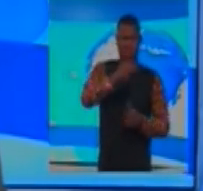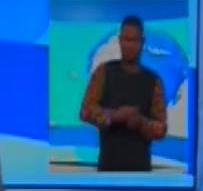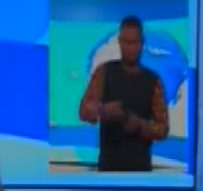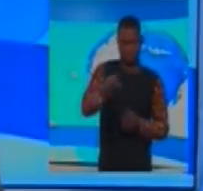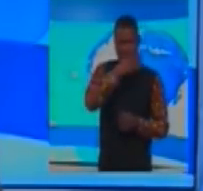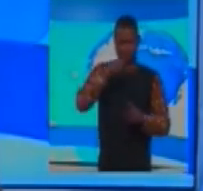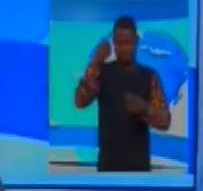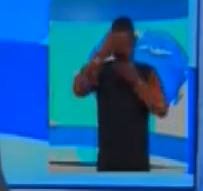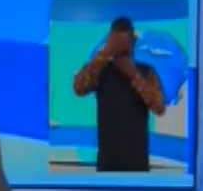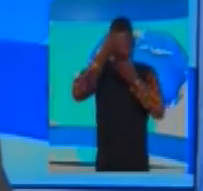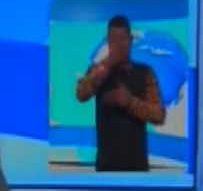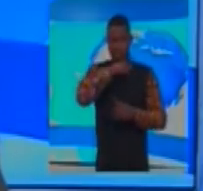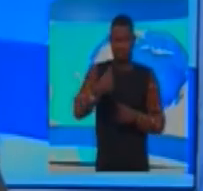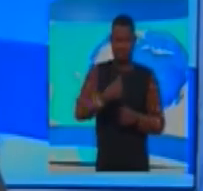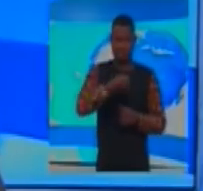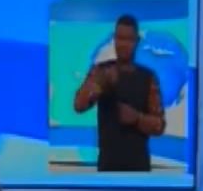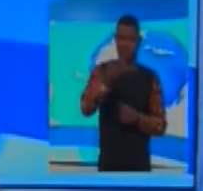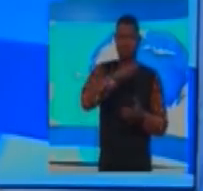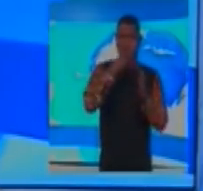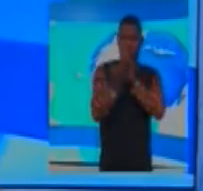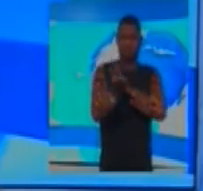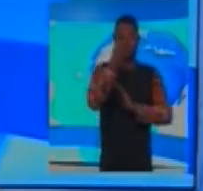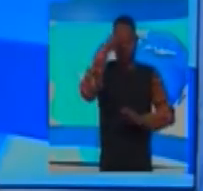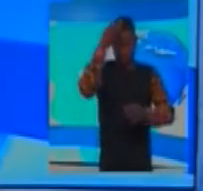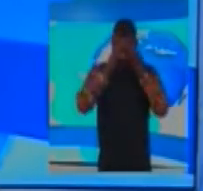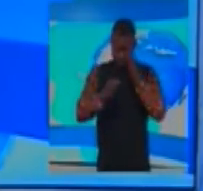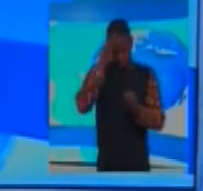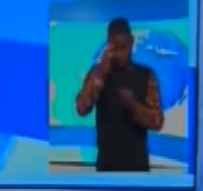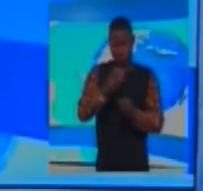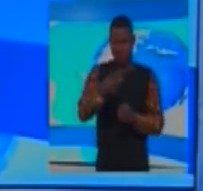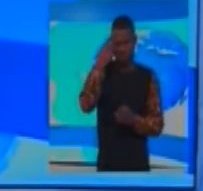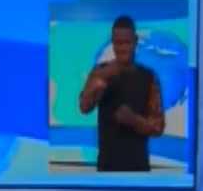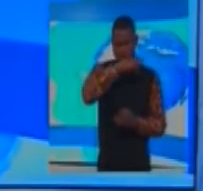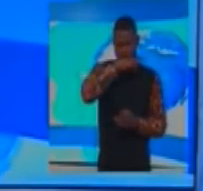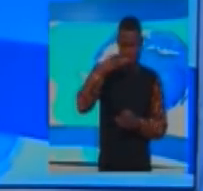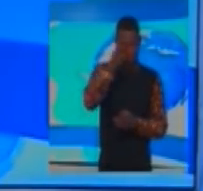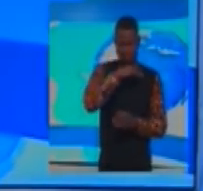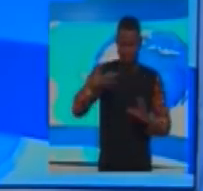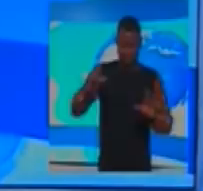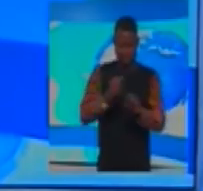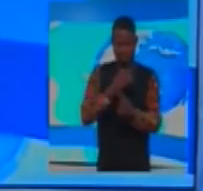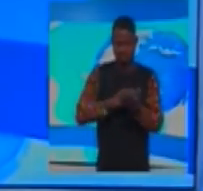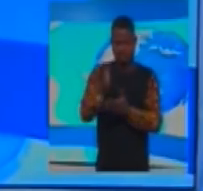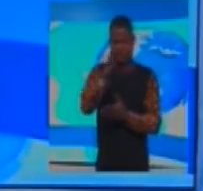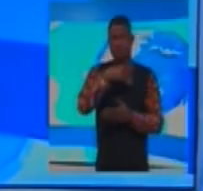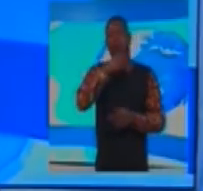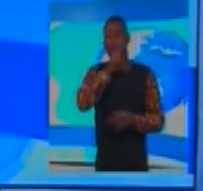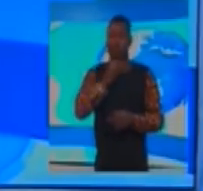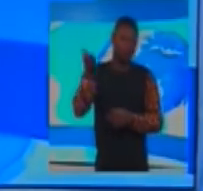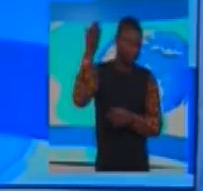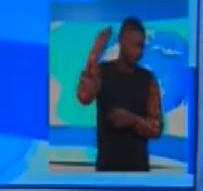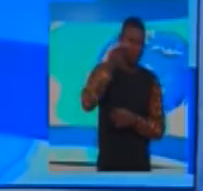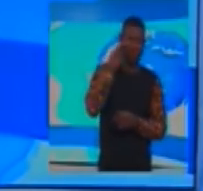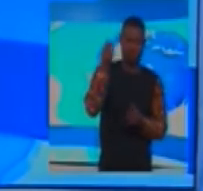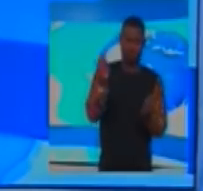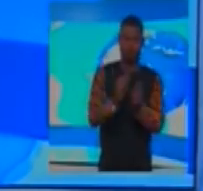un seigneur de guerre devant la Cour pénale internationale, deux redoutables rattrapés par leur passé. Le sujet est commenté